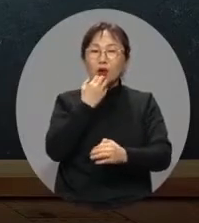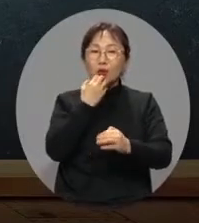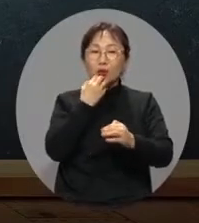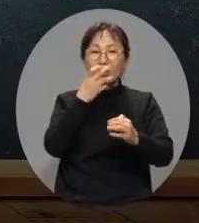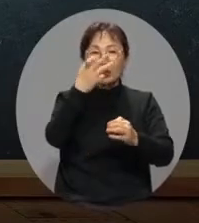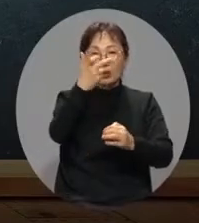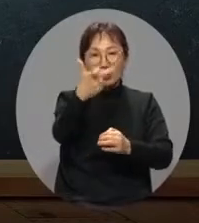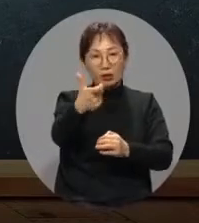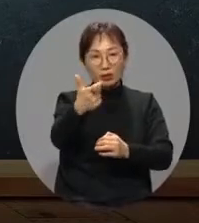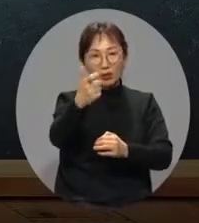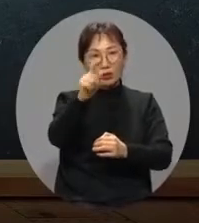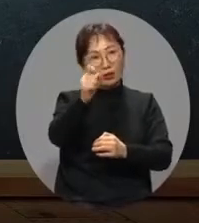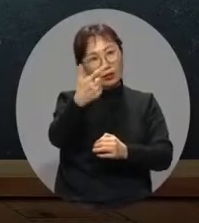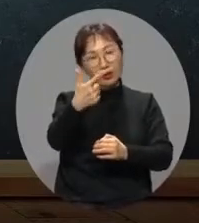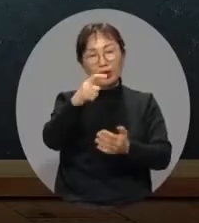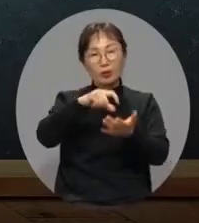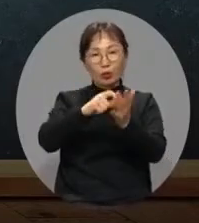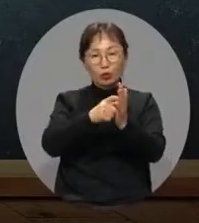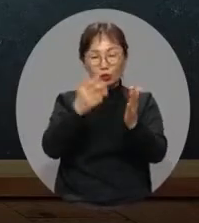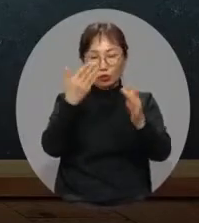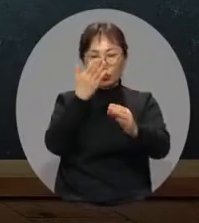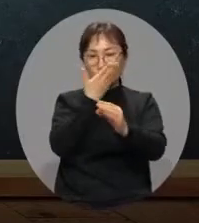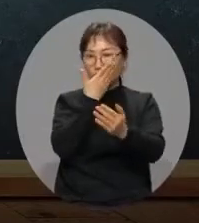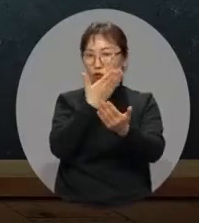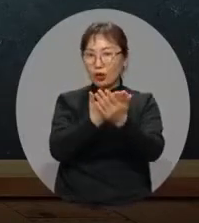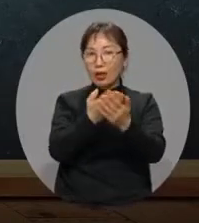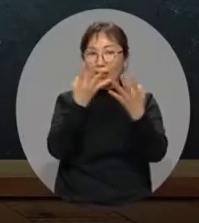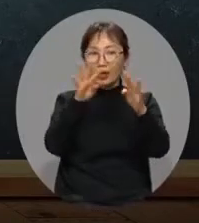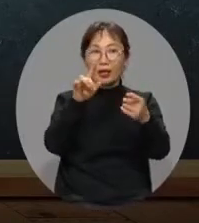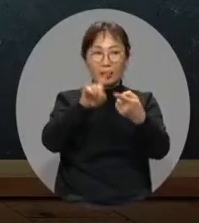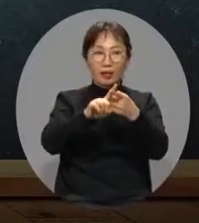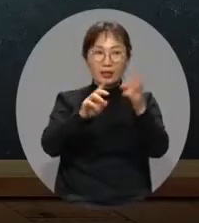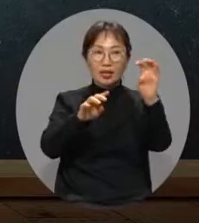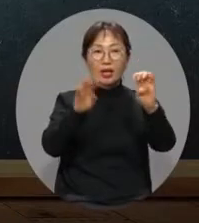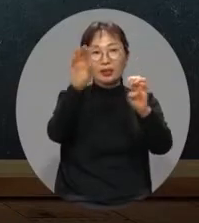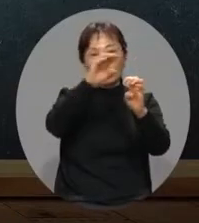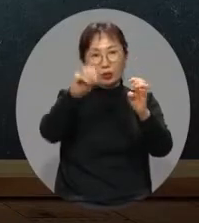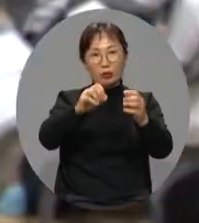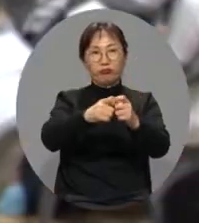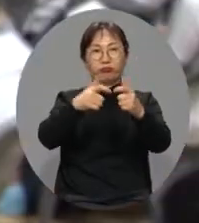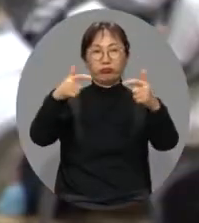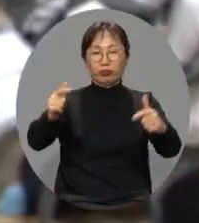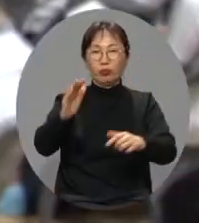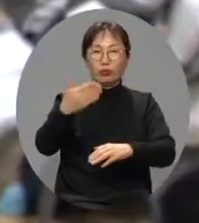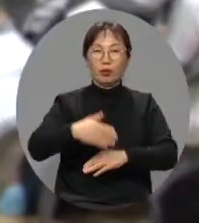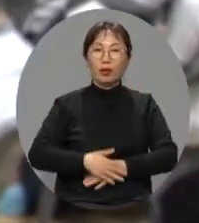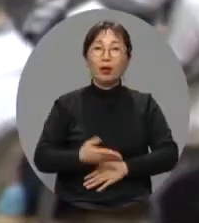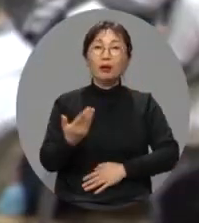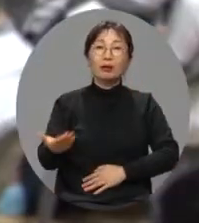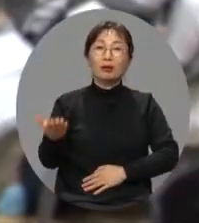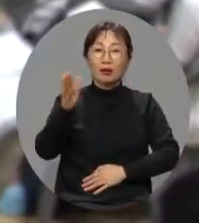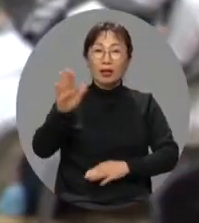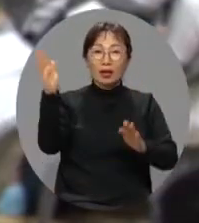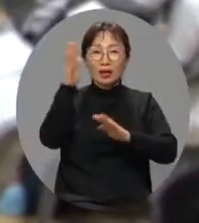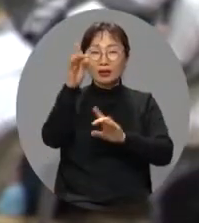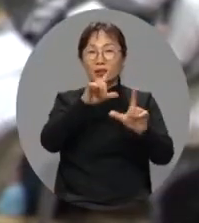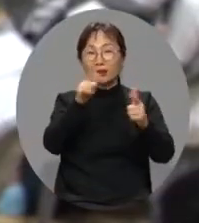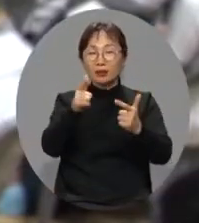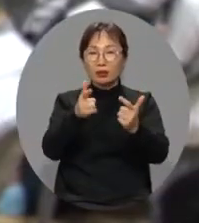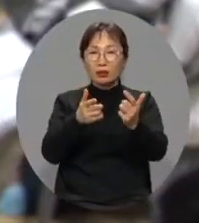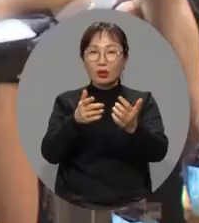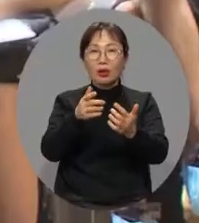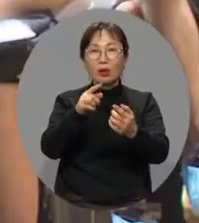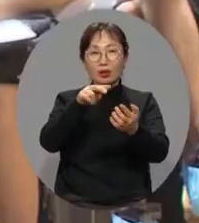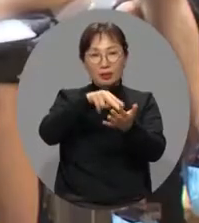대학의 경우 정시 비중이 40% 안팎까지 큰 폭으로 늘었습니다 하지만 학생부 위주 전형 의